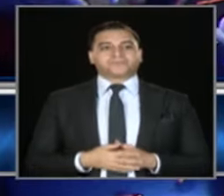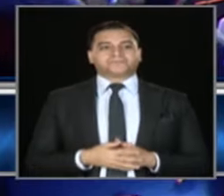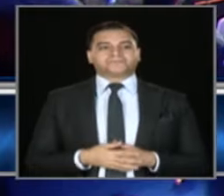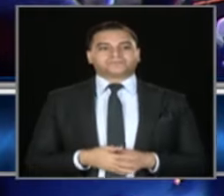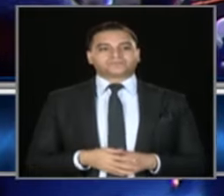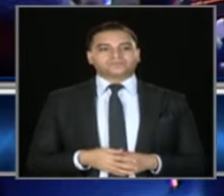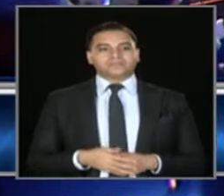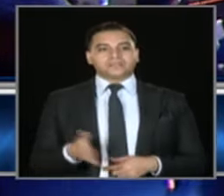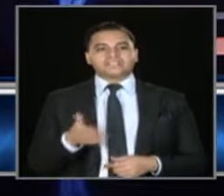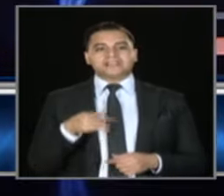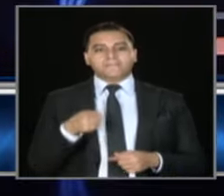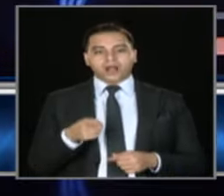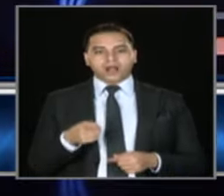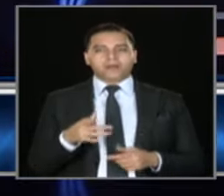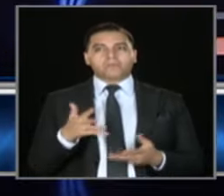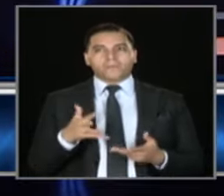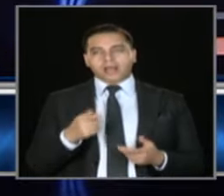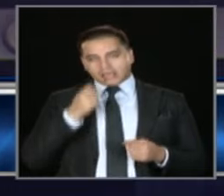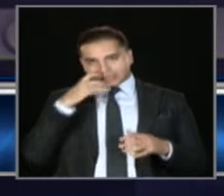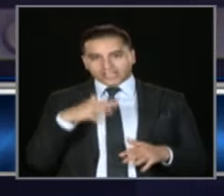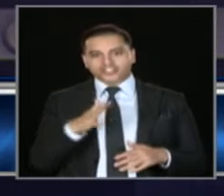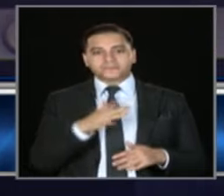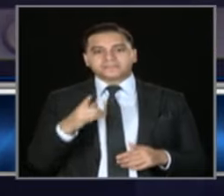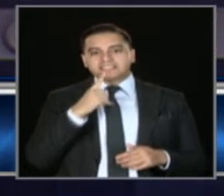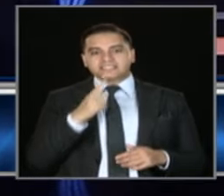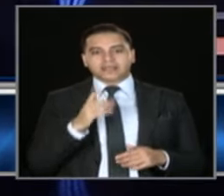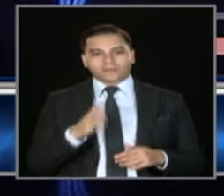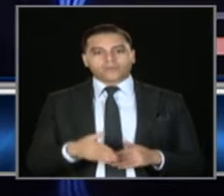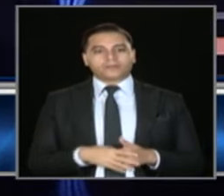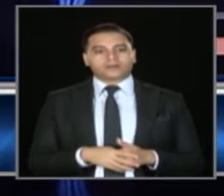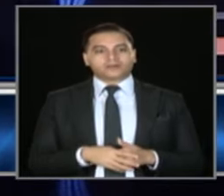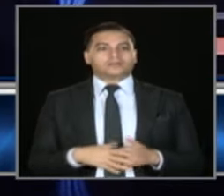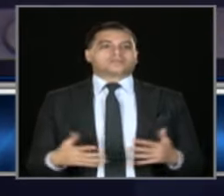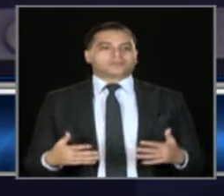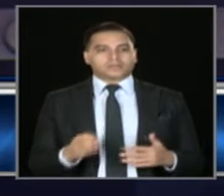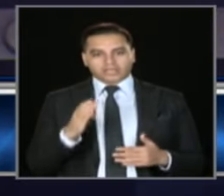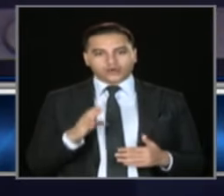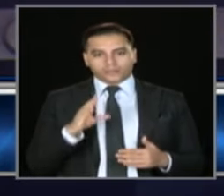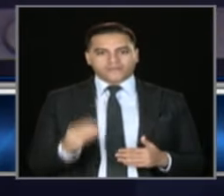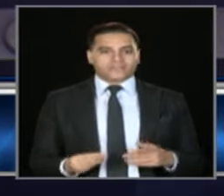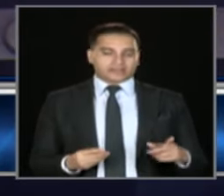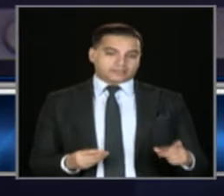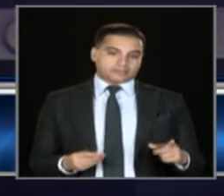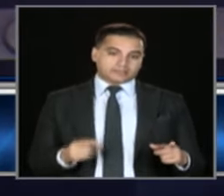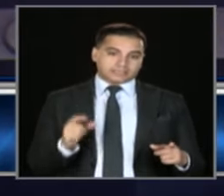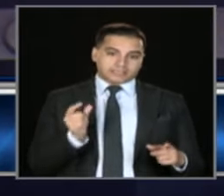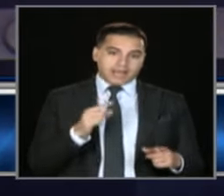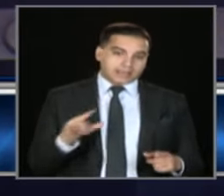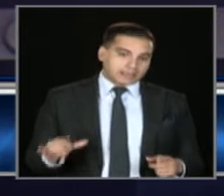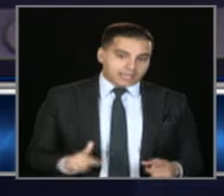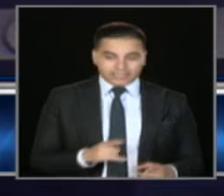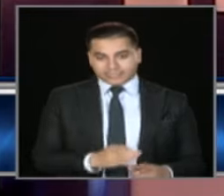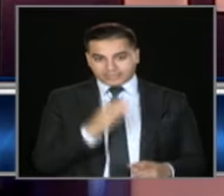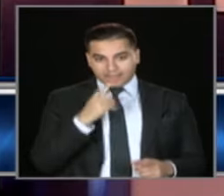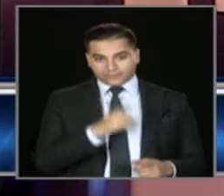خاطئة. عمر السمكة نفسه بيصل لمئة سنة. ندى. جنوب أفريقيا؟ جنوب أفريقيا. يا ندى